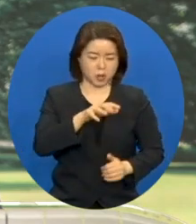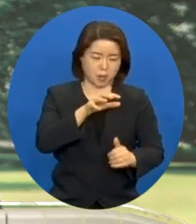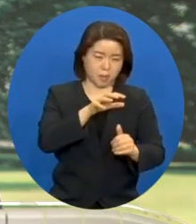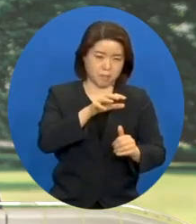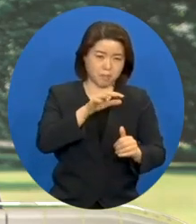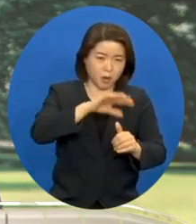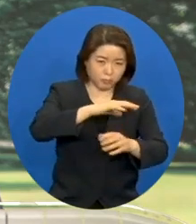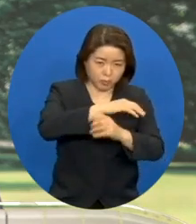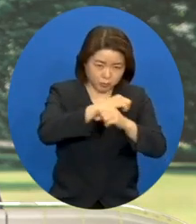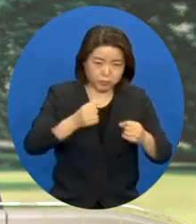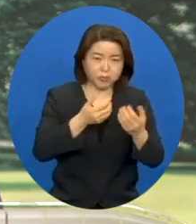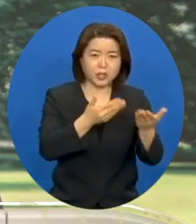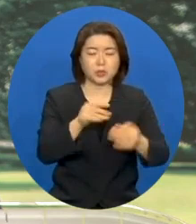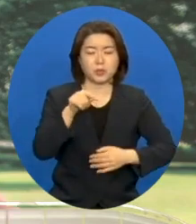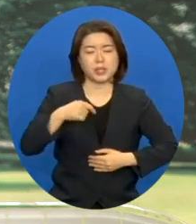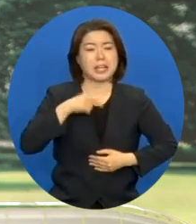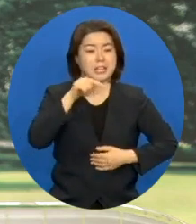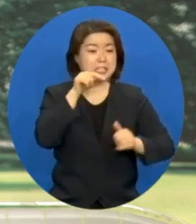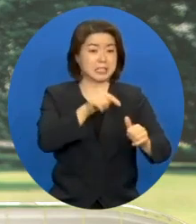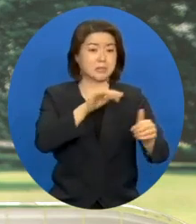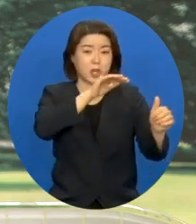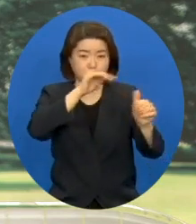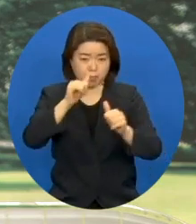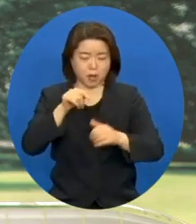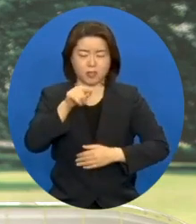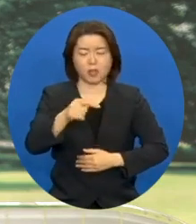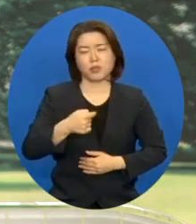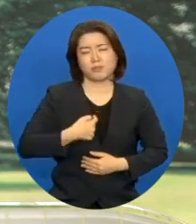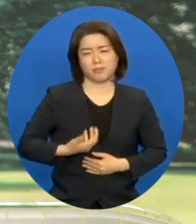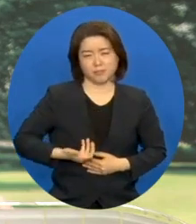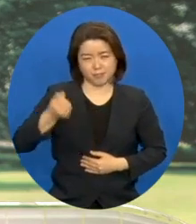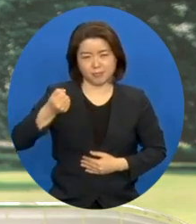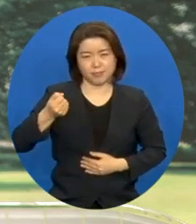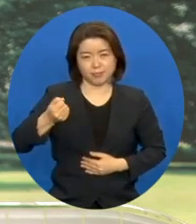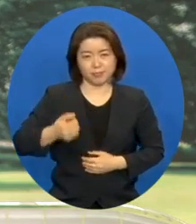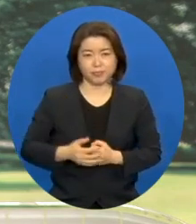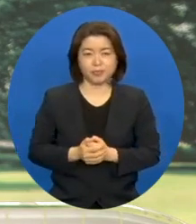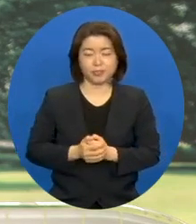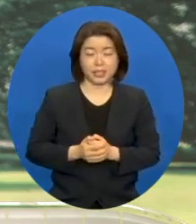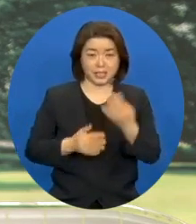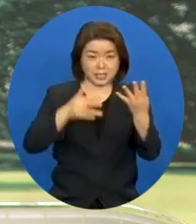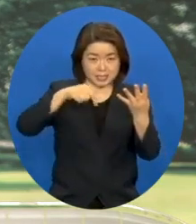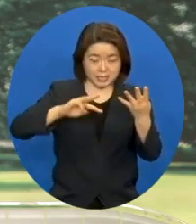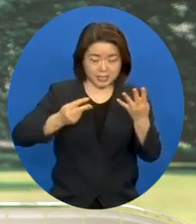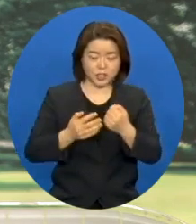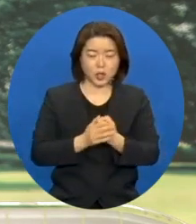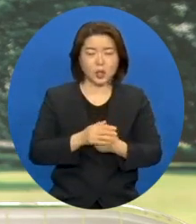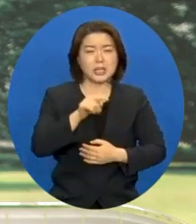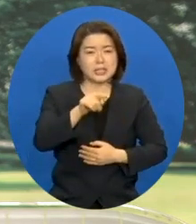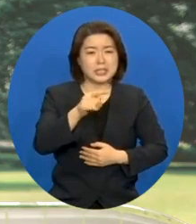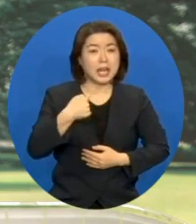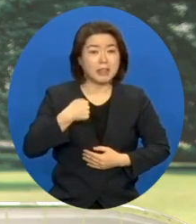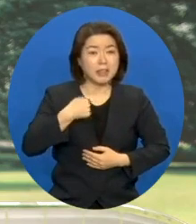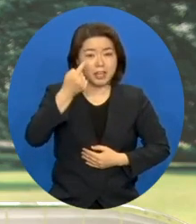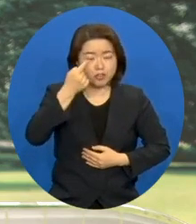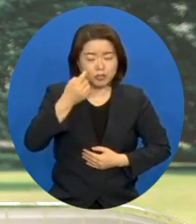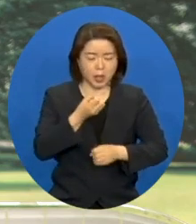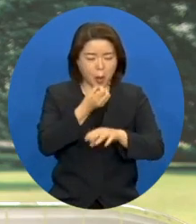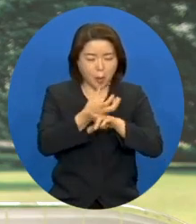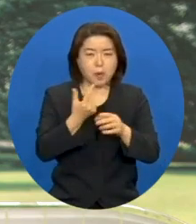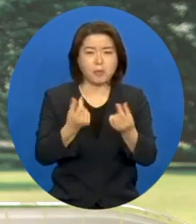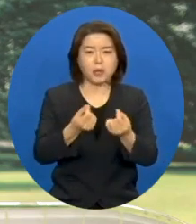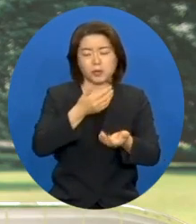구속하였고 내가 너를 지명하여 불렀나니 너는 내 것이라. 4절에 내가 내 눈에 보배롭고